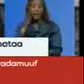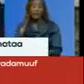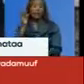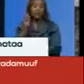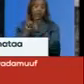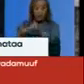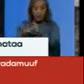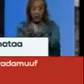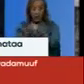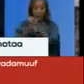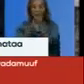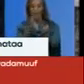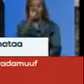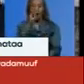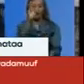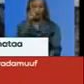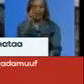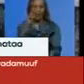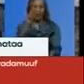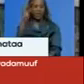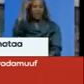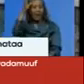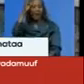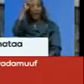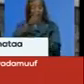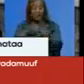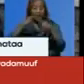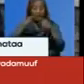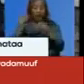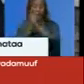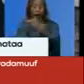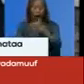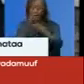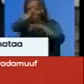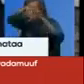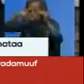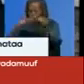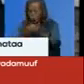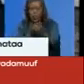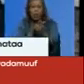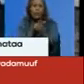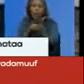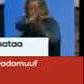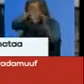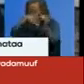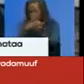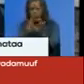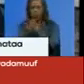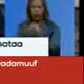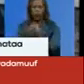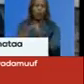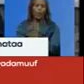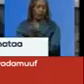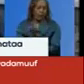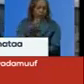ንቅናቄ መሪ ማህተመ ጋንዲ በአንድ ወቅት እንደተናገረው አገር ለሁሉም የሚበቃ ለሁሉም የሚሆን በቂ ሀብት